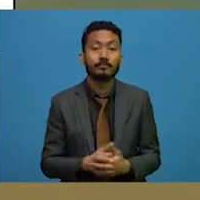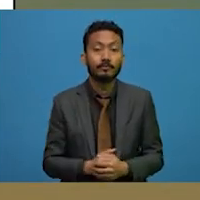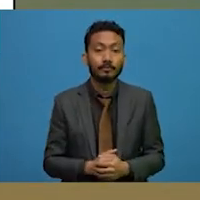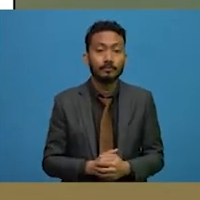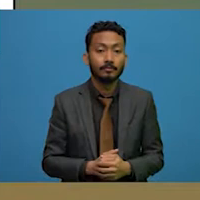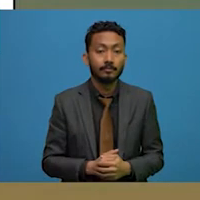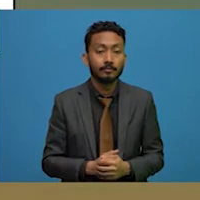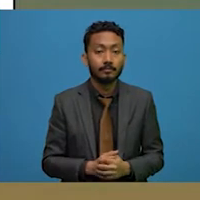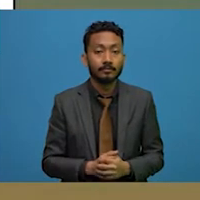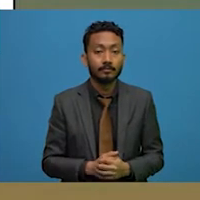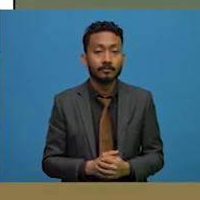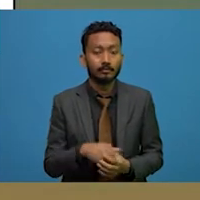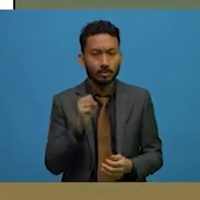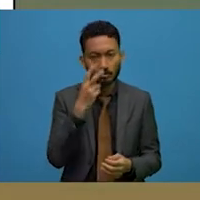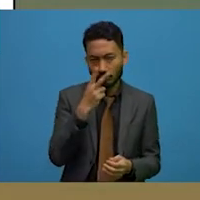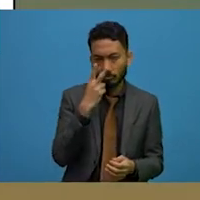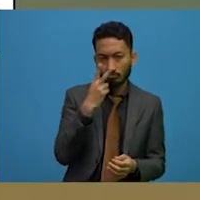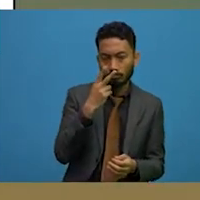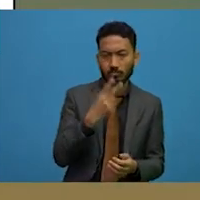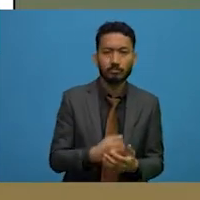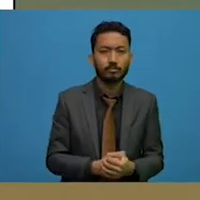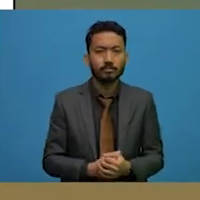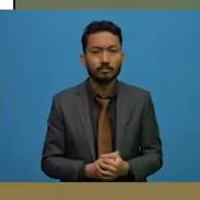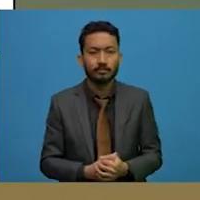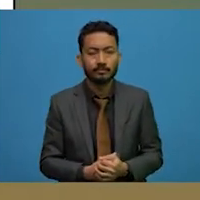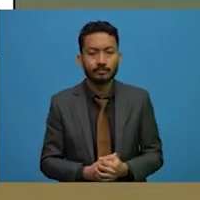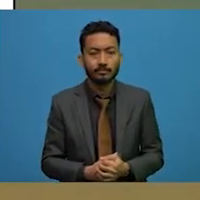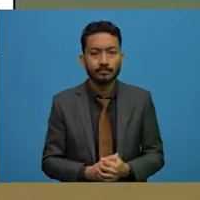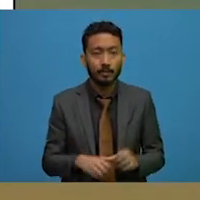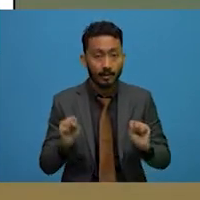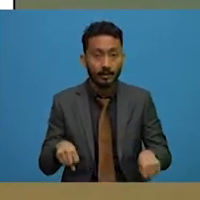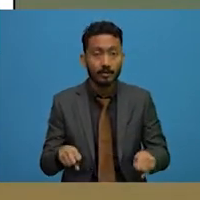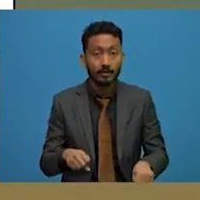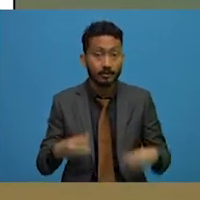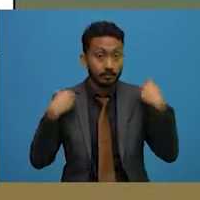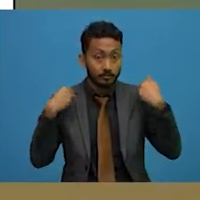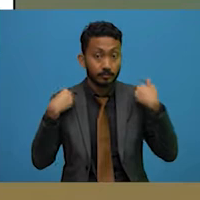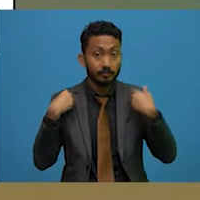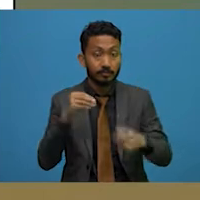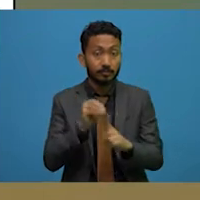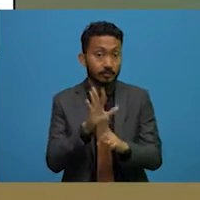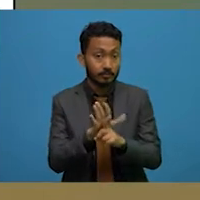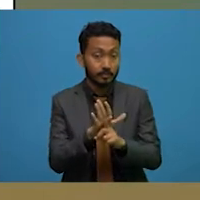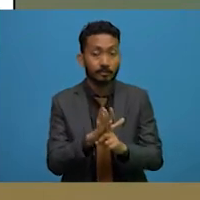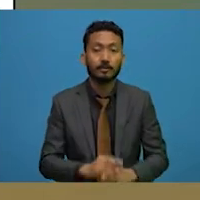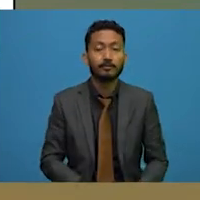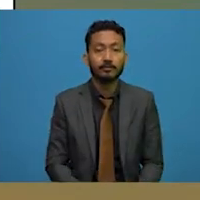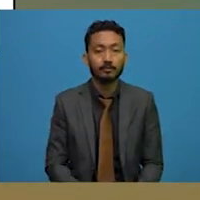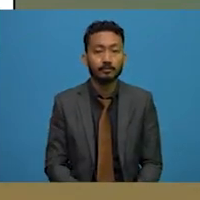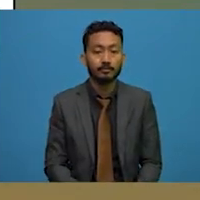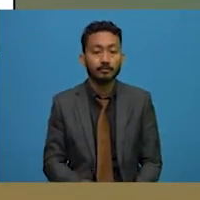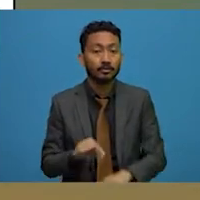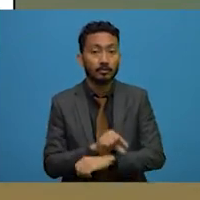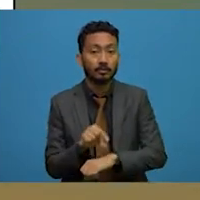multimedia juga perlu diberi pertimbangan agar mampu meninggalkan impak. Penggunaan